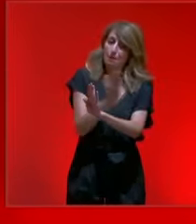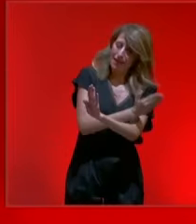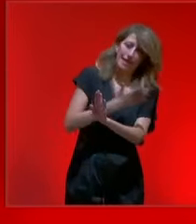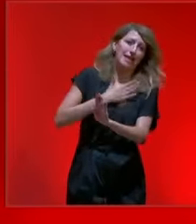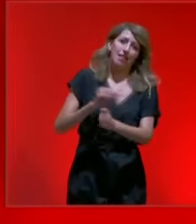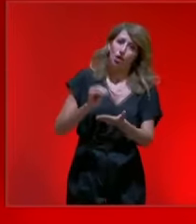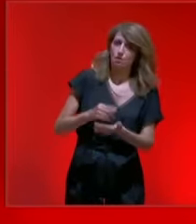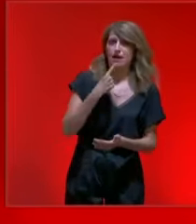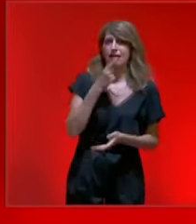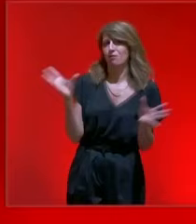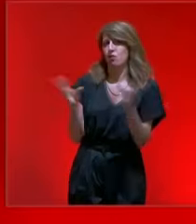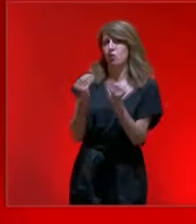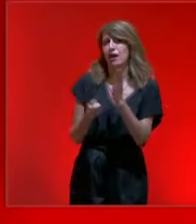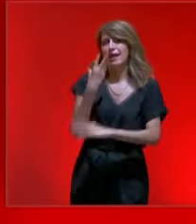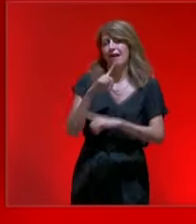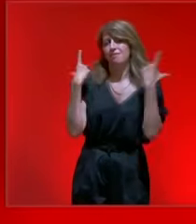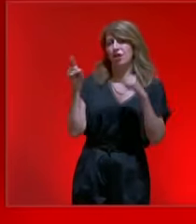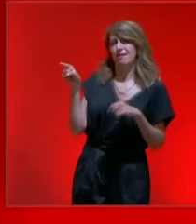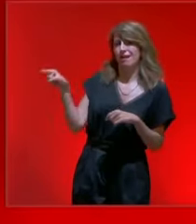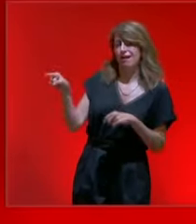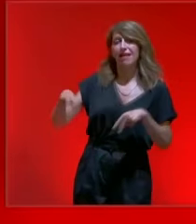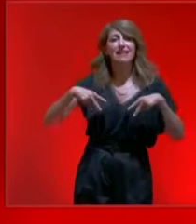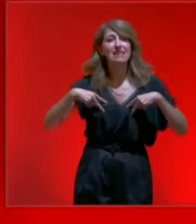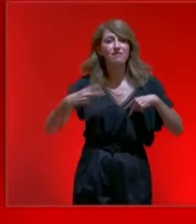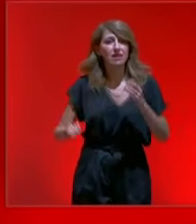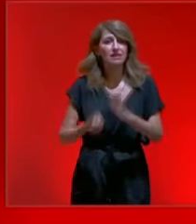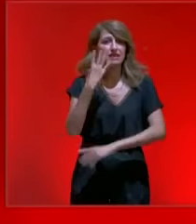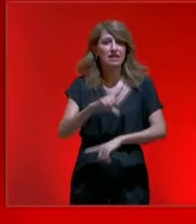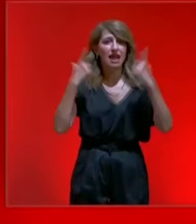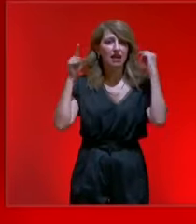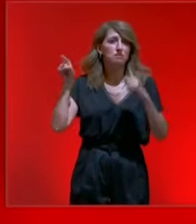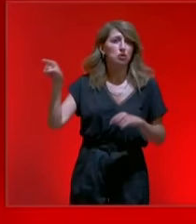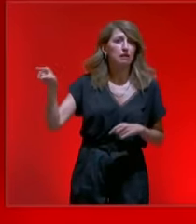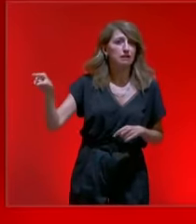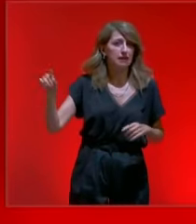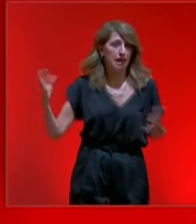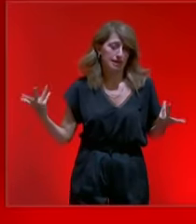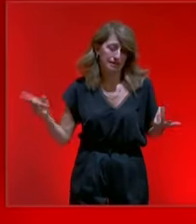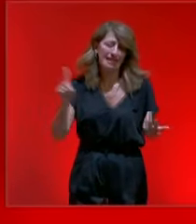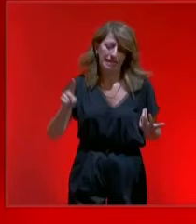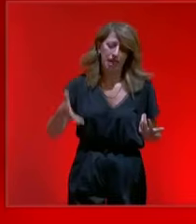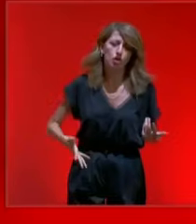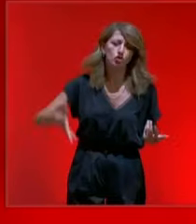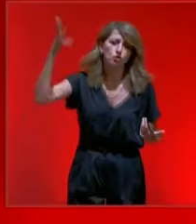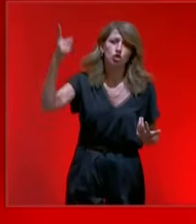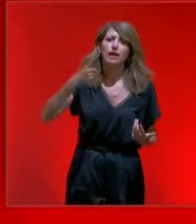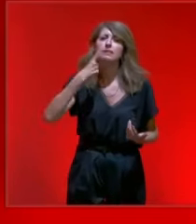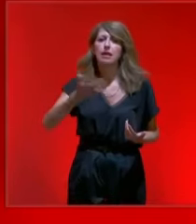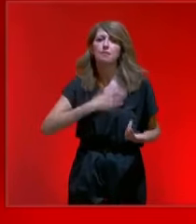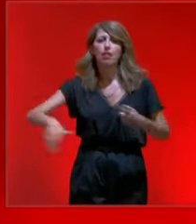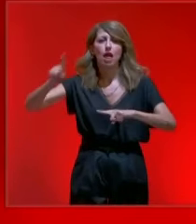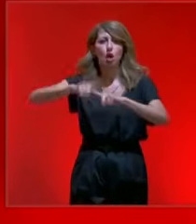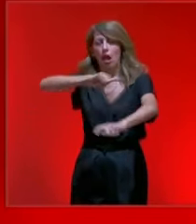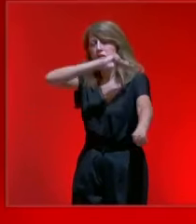αποδεικνύει ότι δεν μπορεί να εγγυηθεί αυτό που είπε ο κύριος Μητσοτάκης, τον ολόπλευρο εξυγχρονισμό, παρά